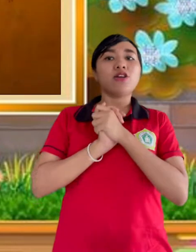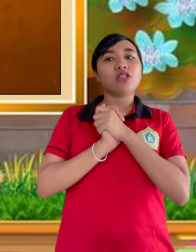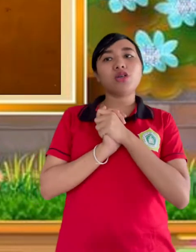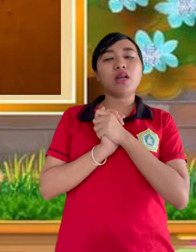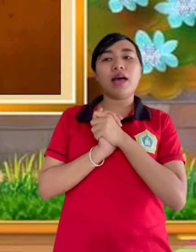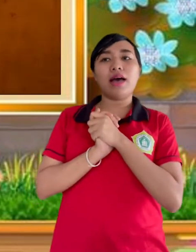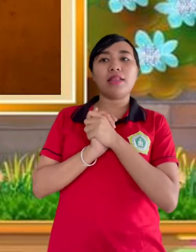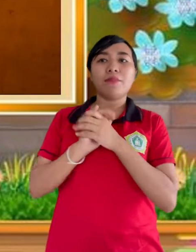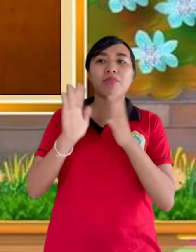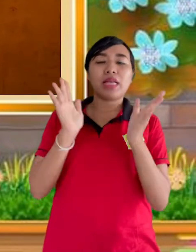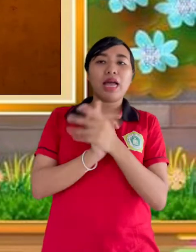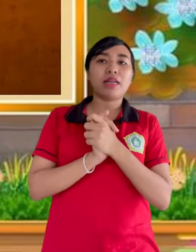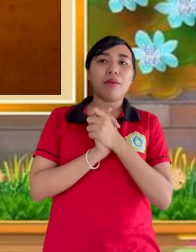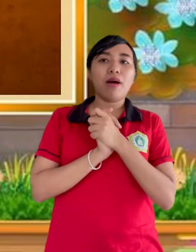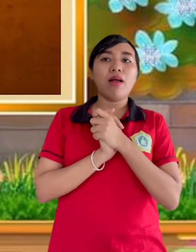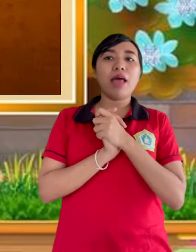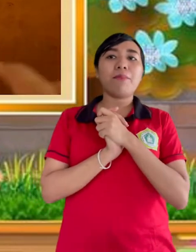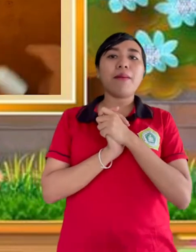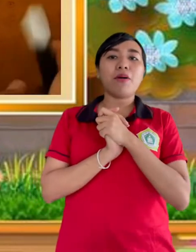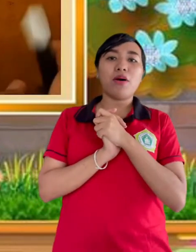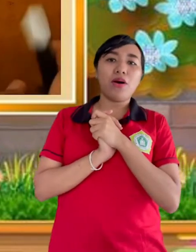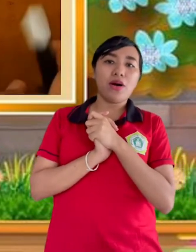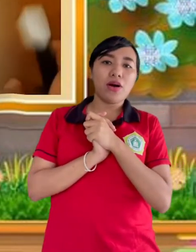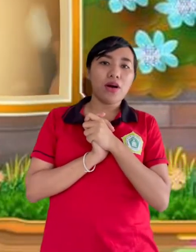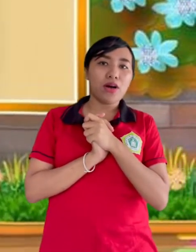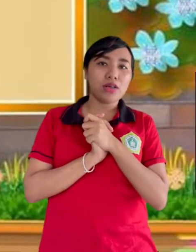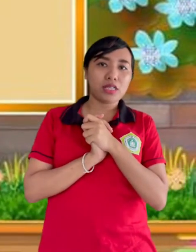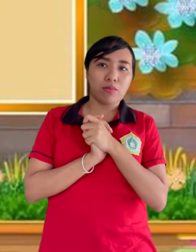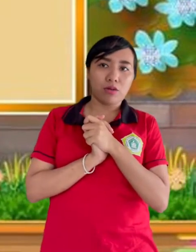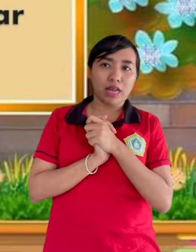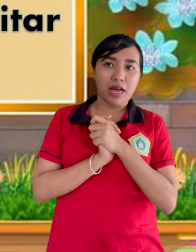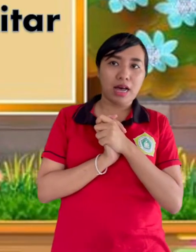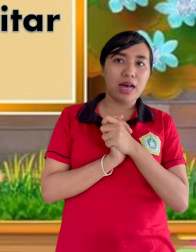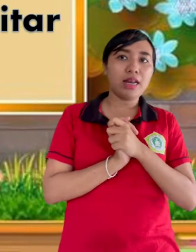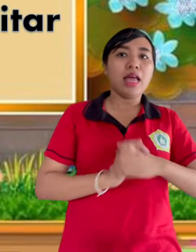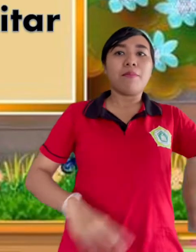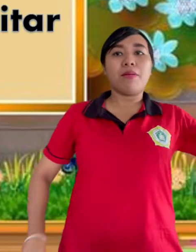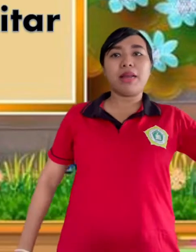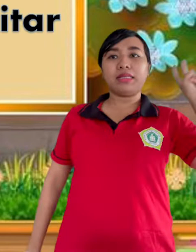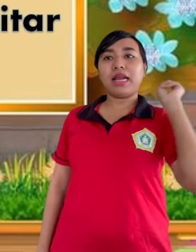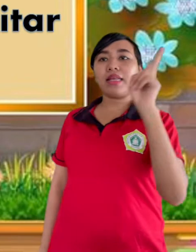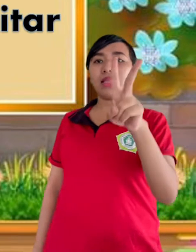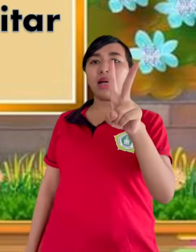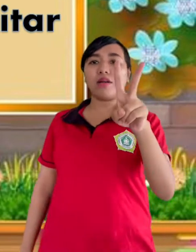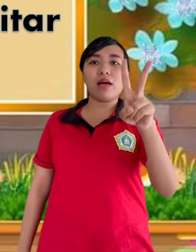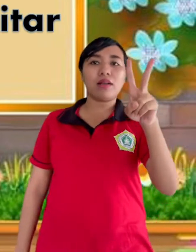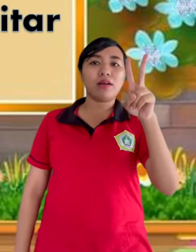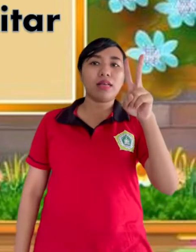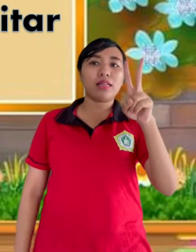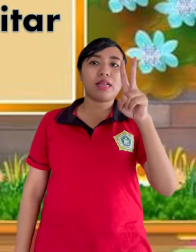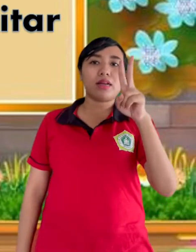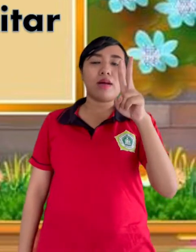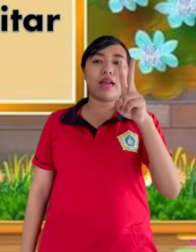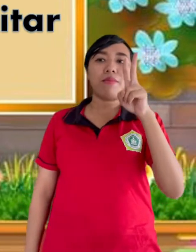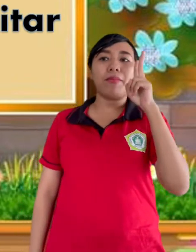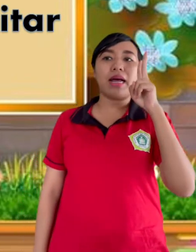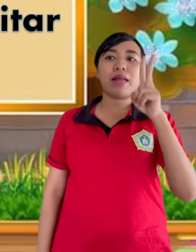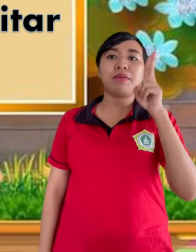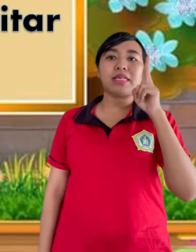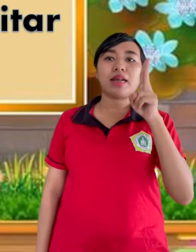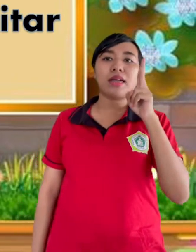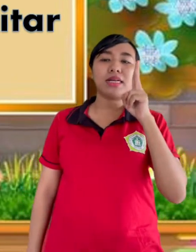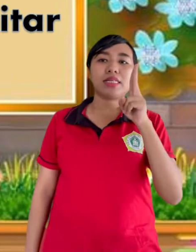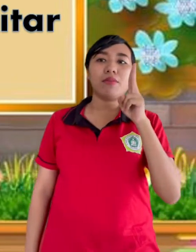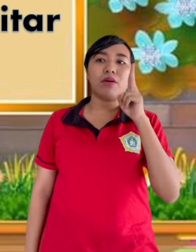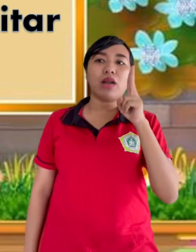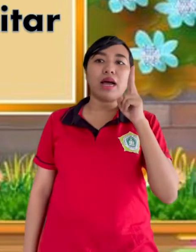tempat surat yang dibawa oleh Pak Pos. Kemudian pembelajaran kita yang kedua atau kegiatan kedua adalah membedakan